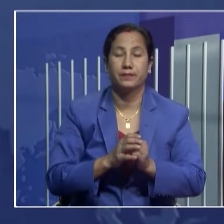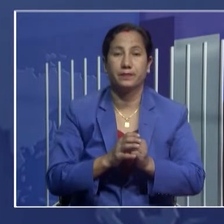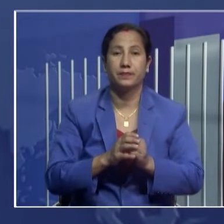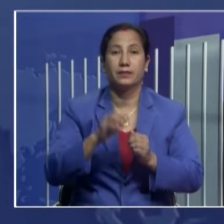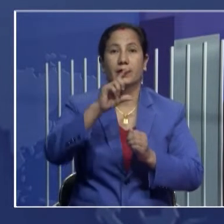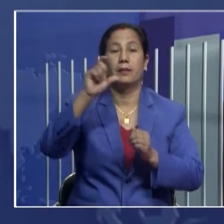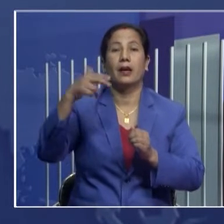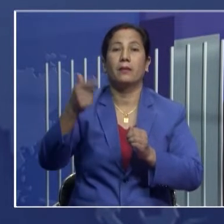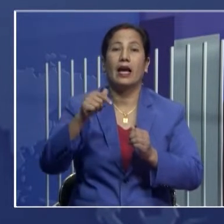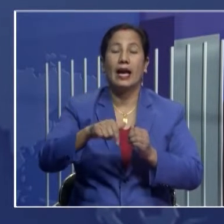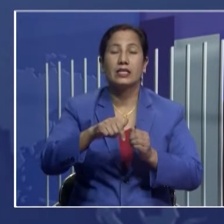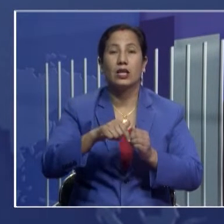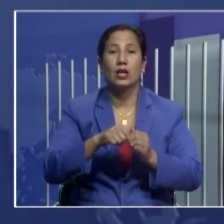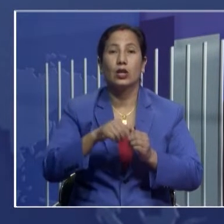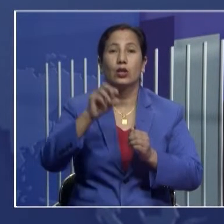नेपालमा आज